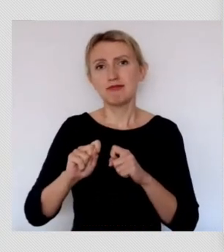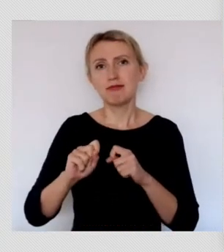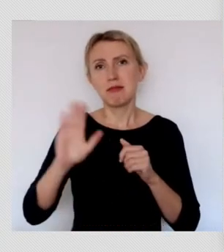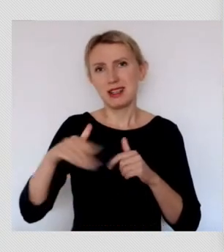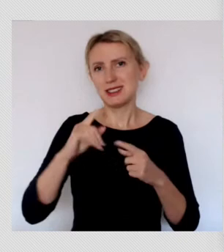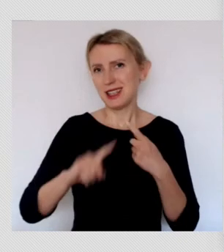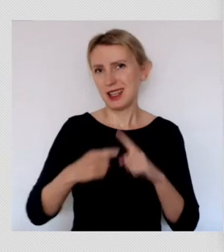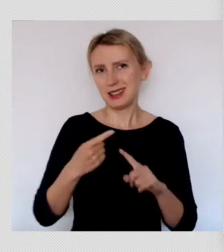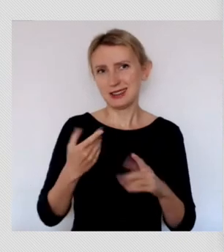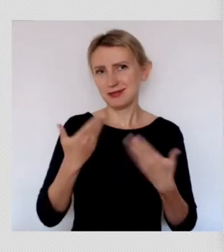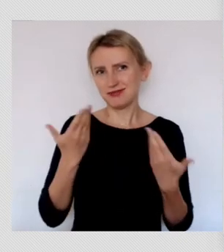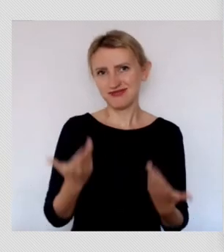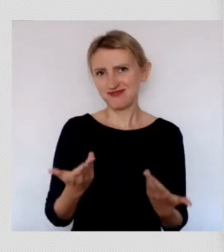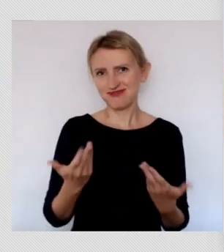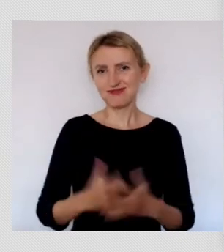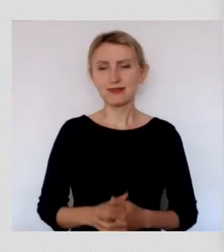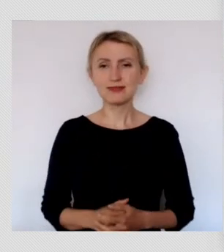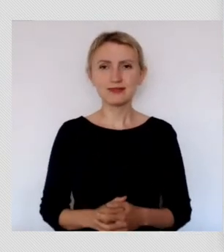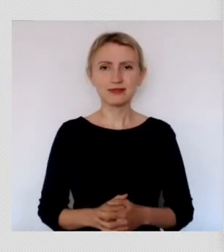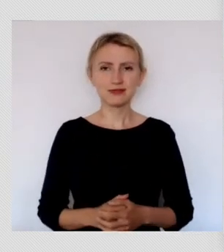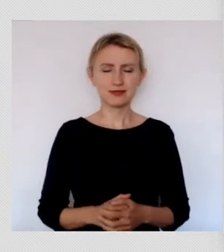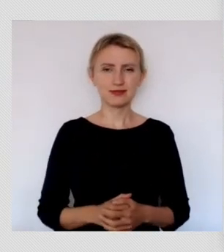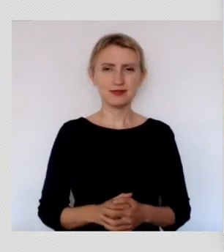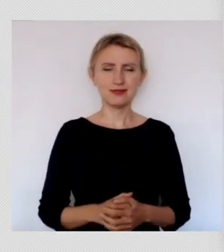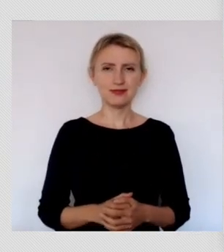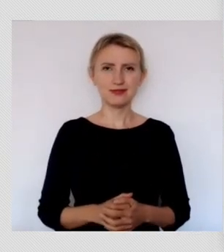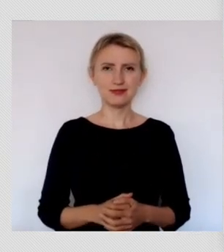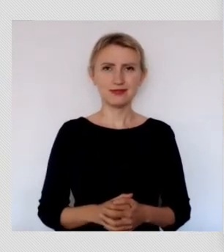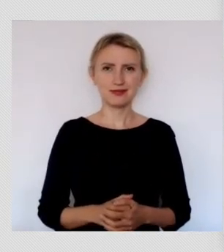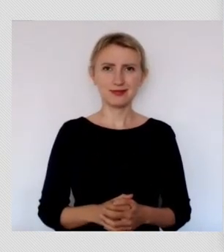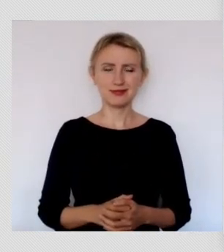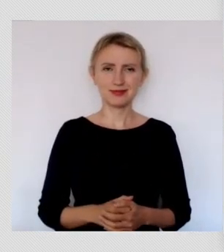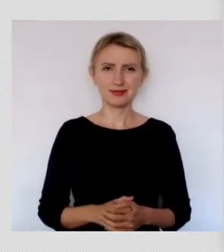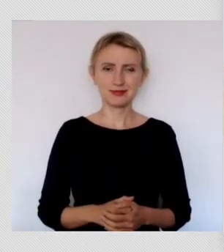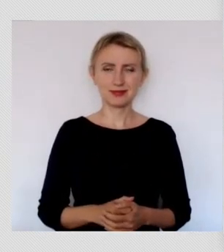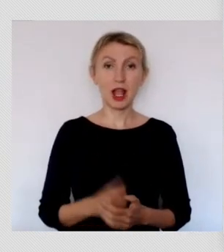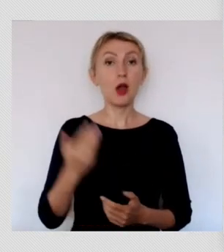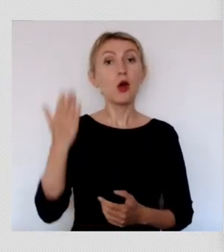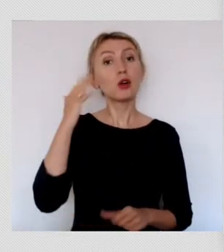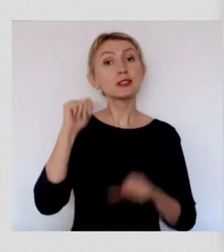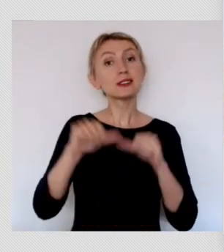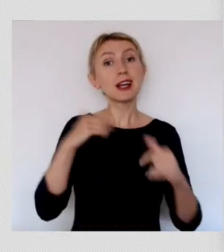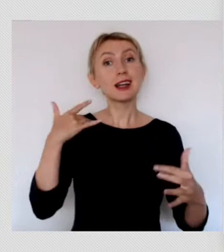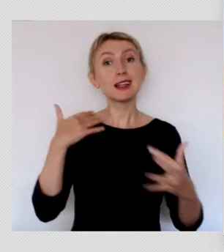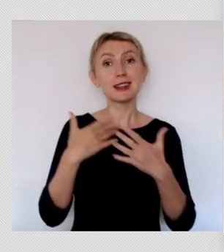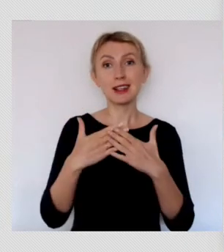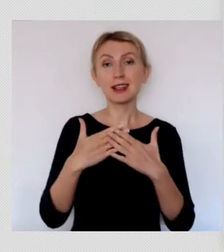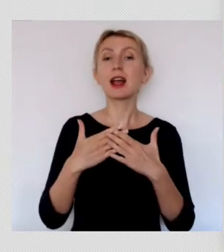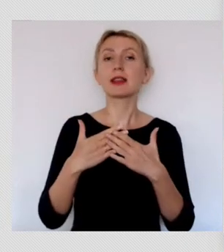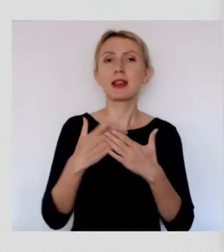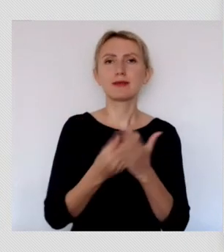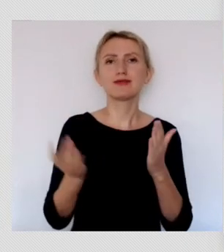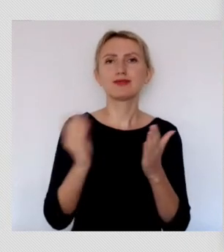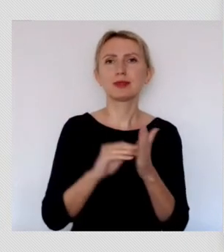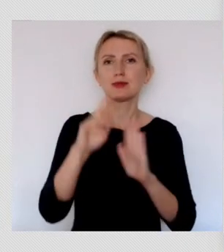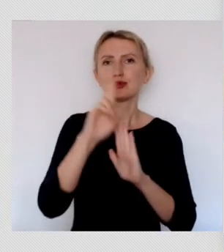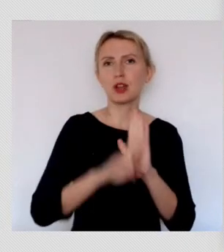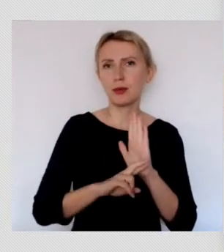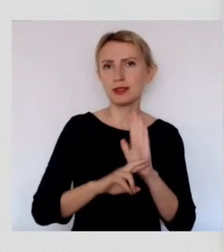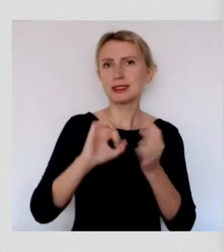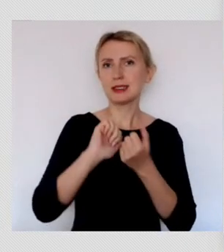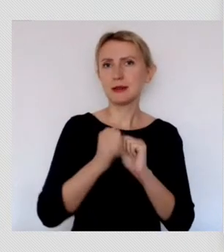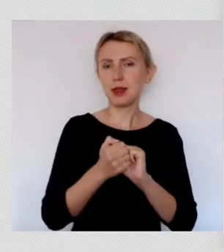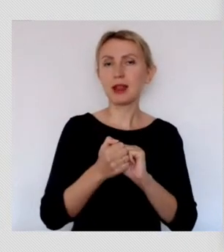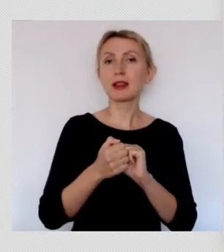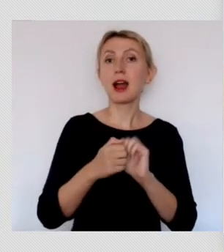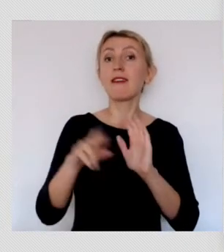sensowna. Poza tym w ostatnich latach wprowadzono takie przepisy, takie zmiany w